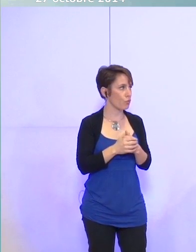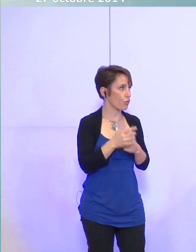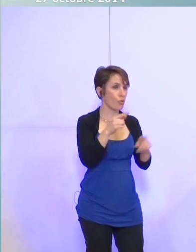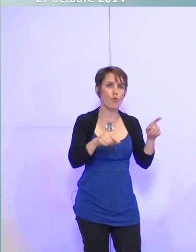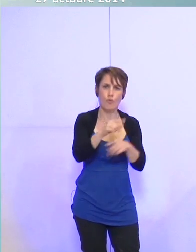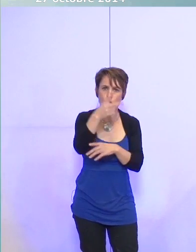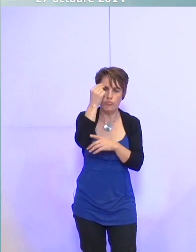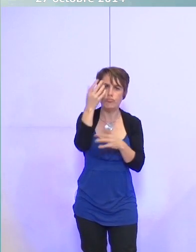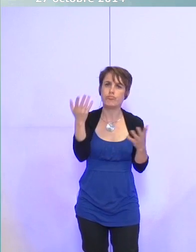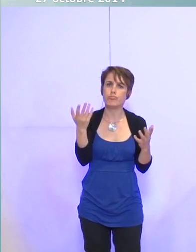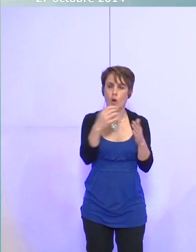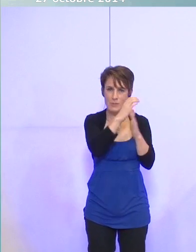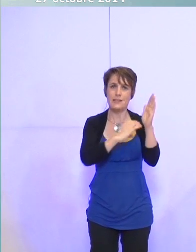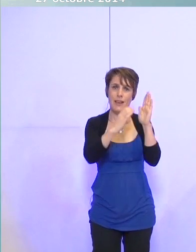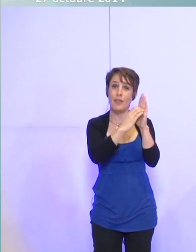Modifié tel que